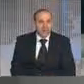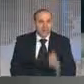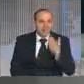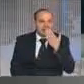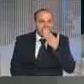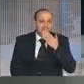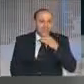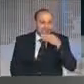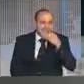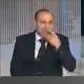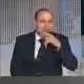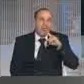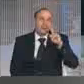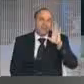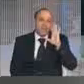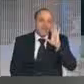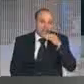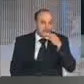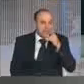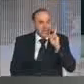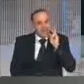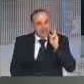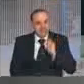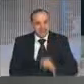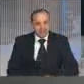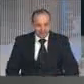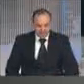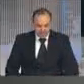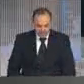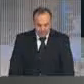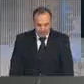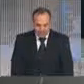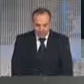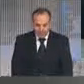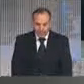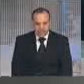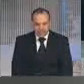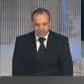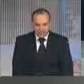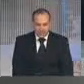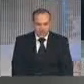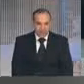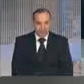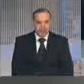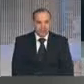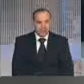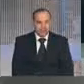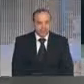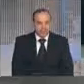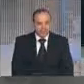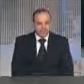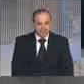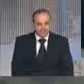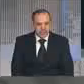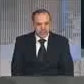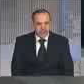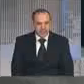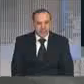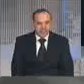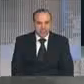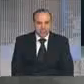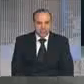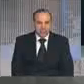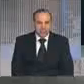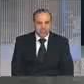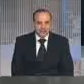على محمد يا مجمع الاحباب امو تج الهادي الامجد عليه السلام وصلوا صلوا على